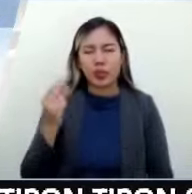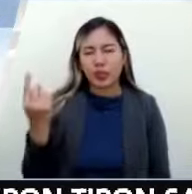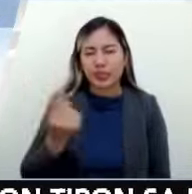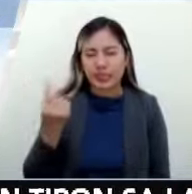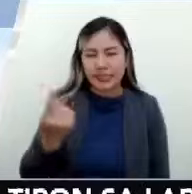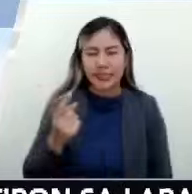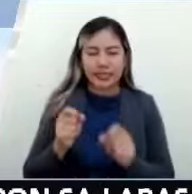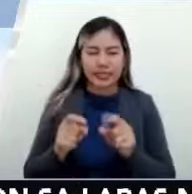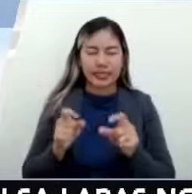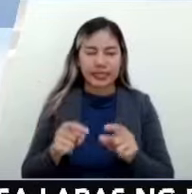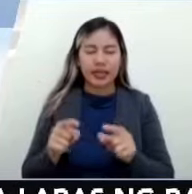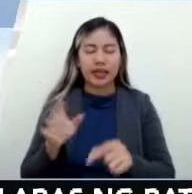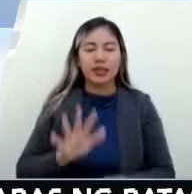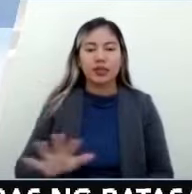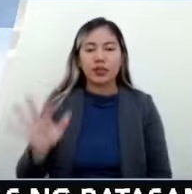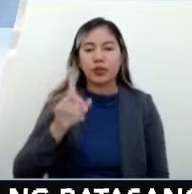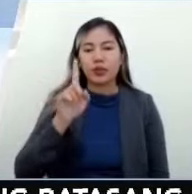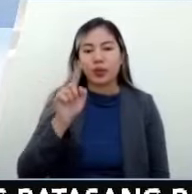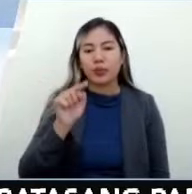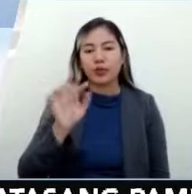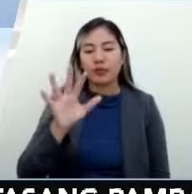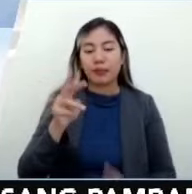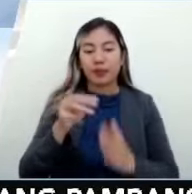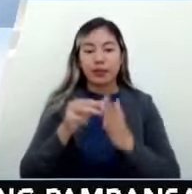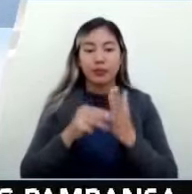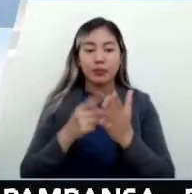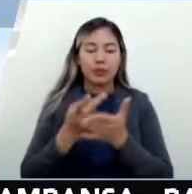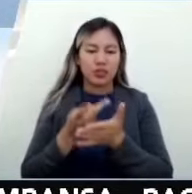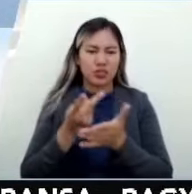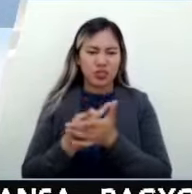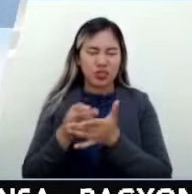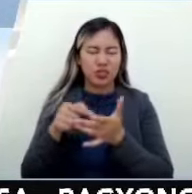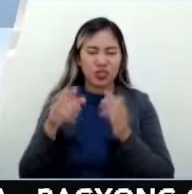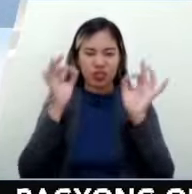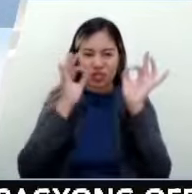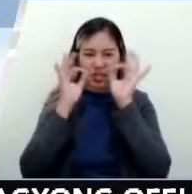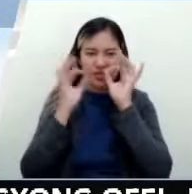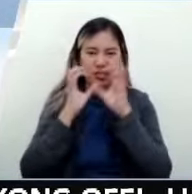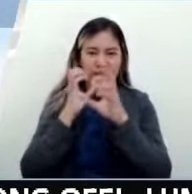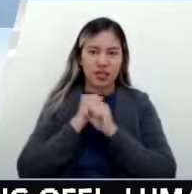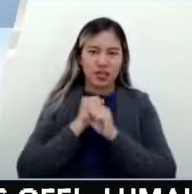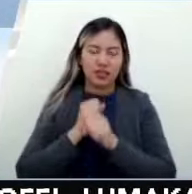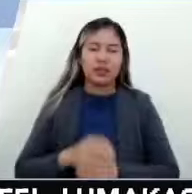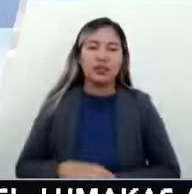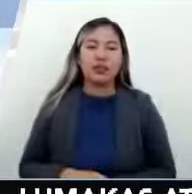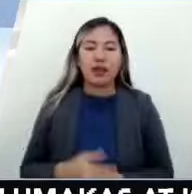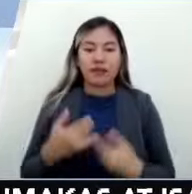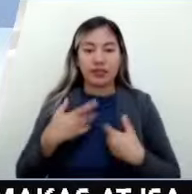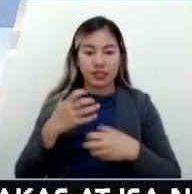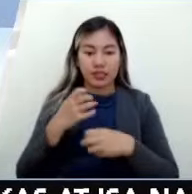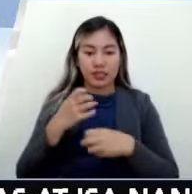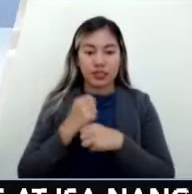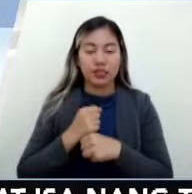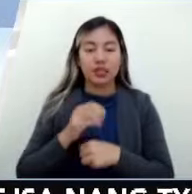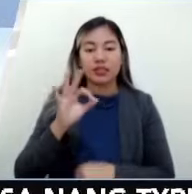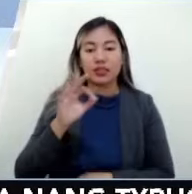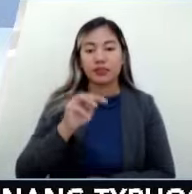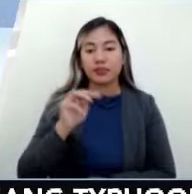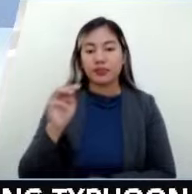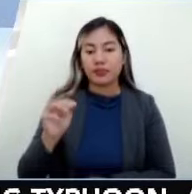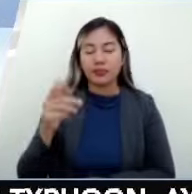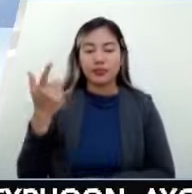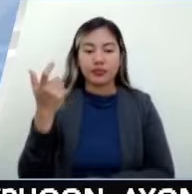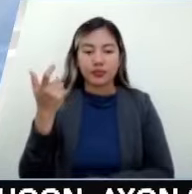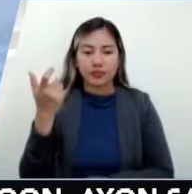sa 1.5 million pesos ang halaga ng shabu na nakuha sa kanila. May na-recover ding 9mm na baril, magazine at mga